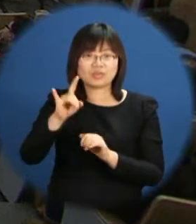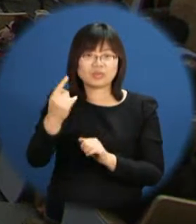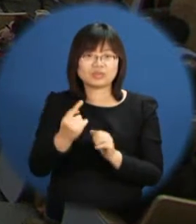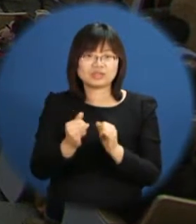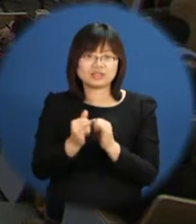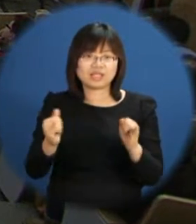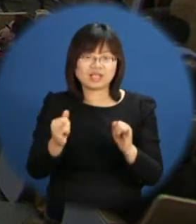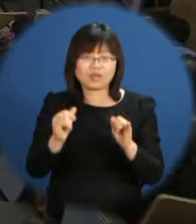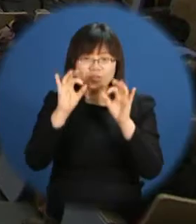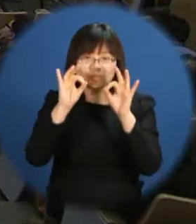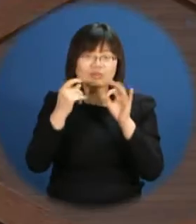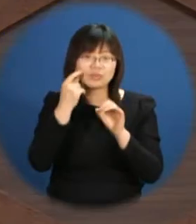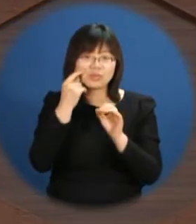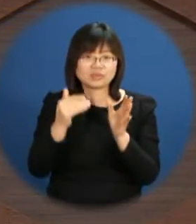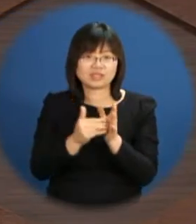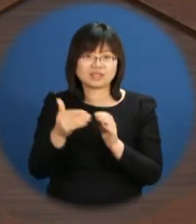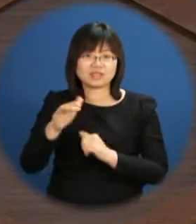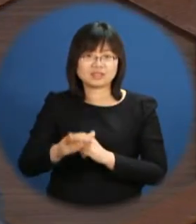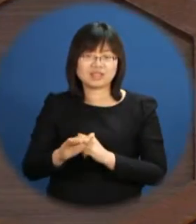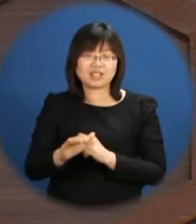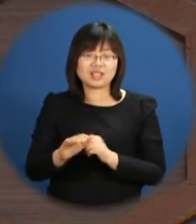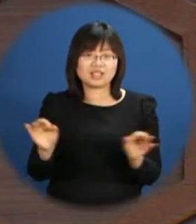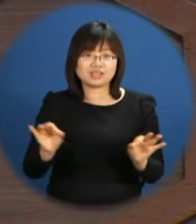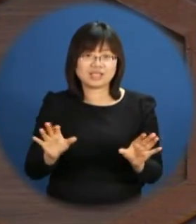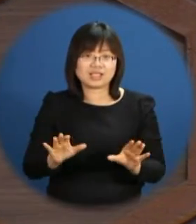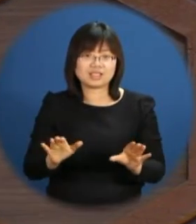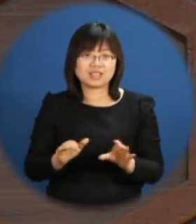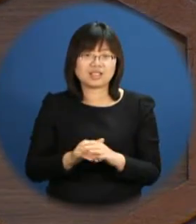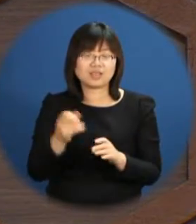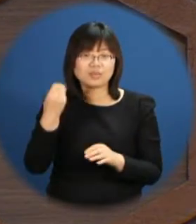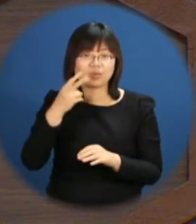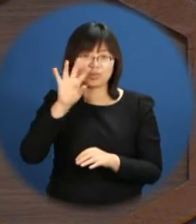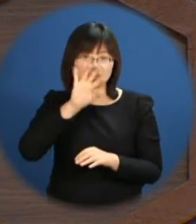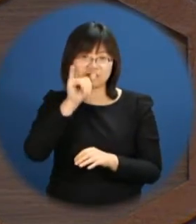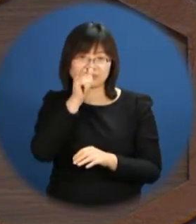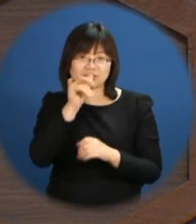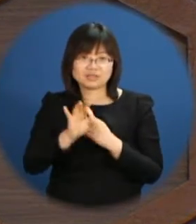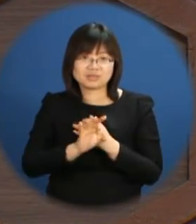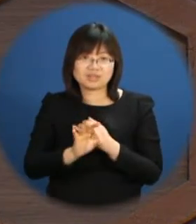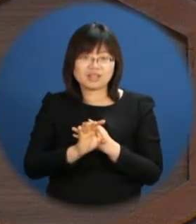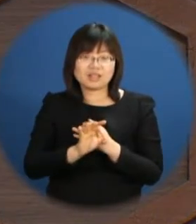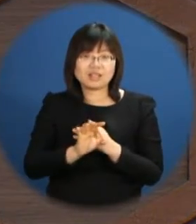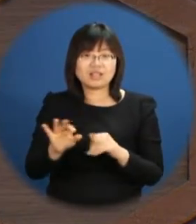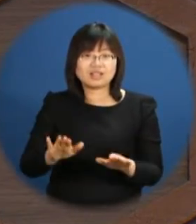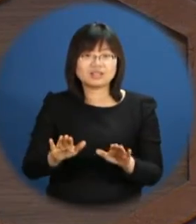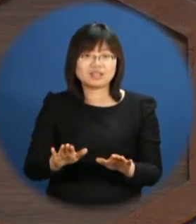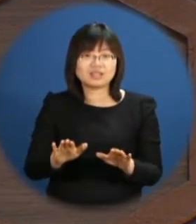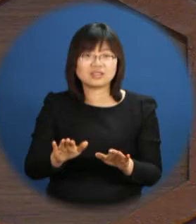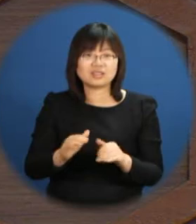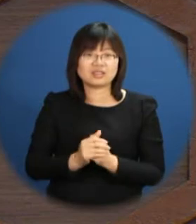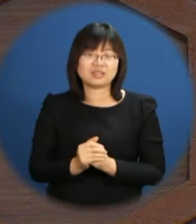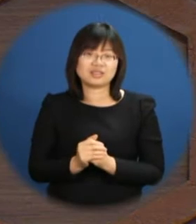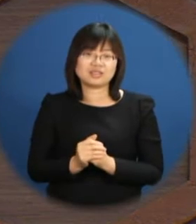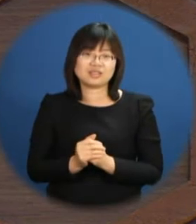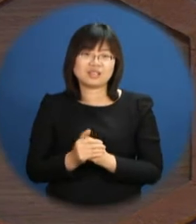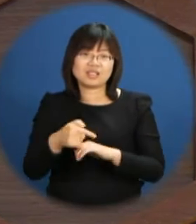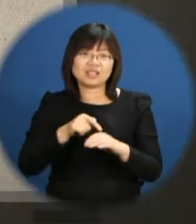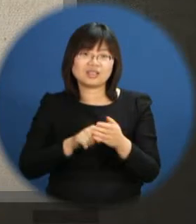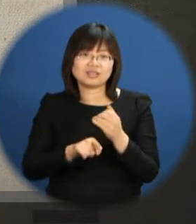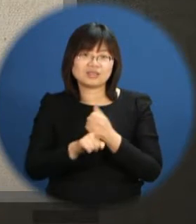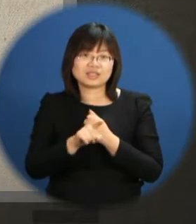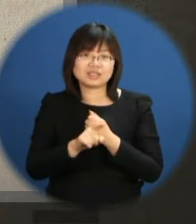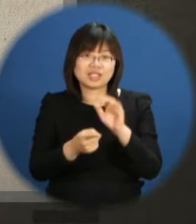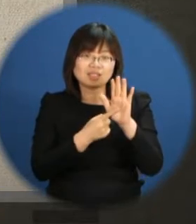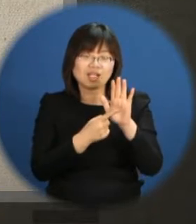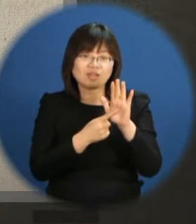분들은 이걸 못 봤는데 아 잠깐 복습을 해 드리자면 이거 이제 게 스 트 알트 심리학에서 나오는